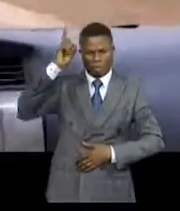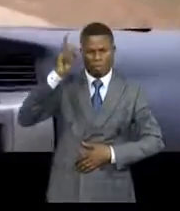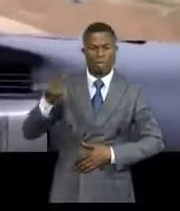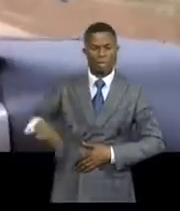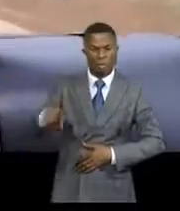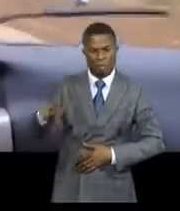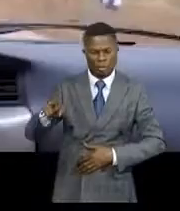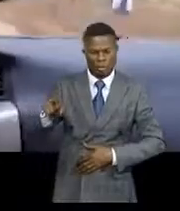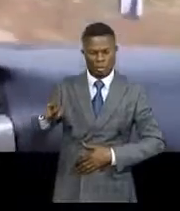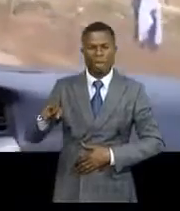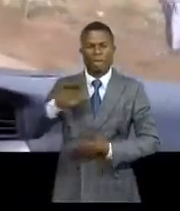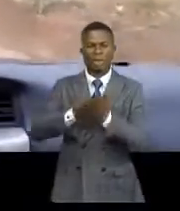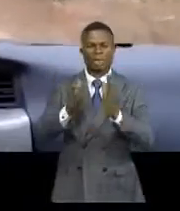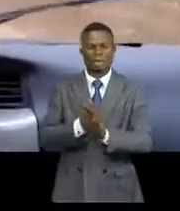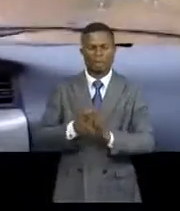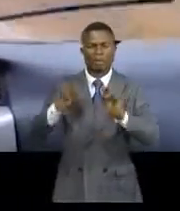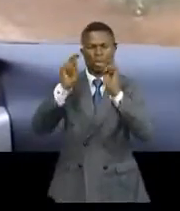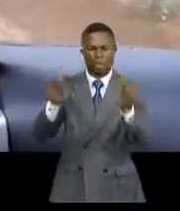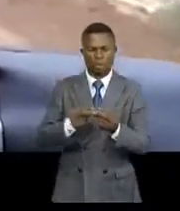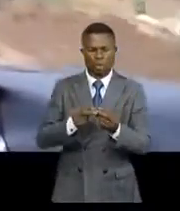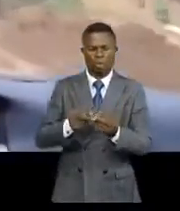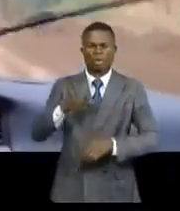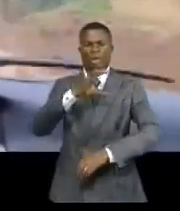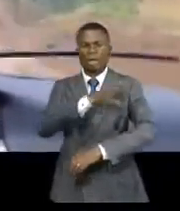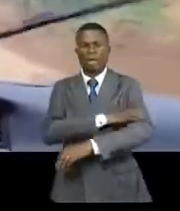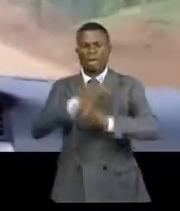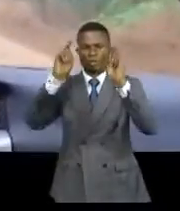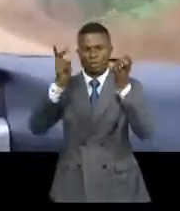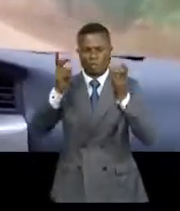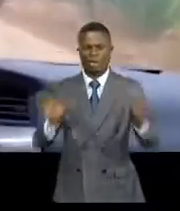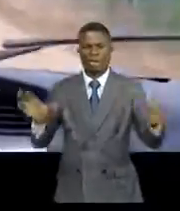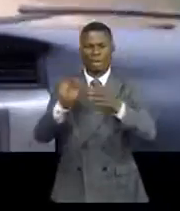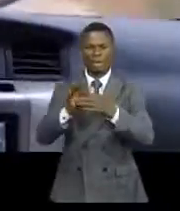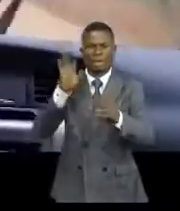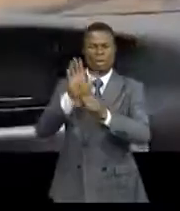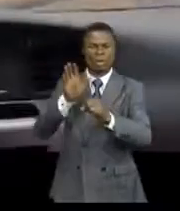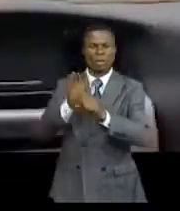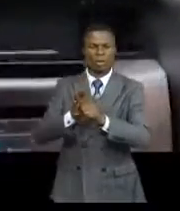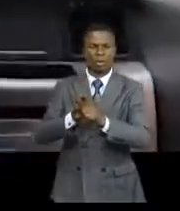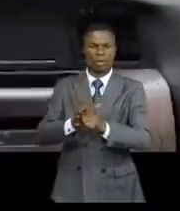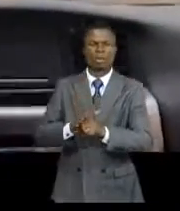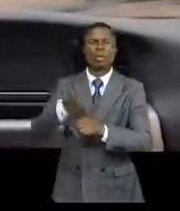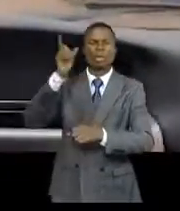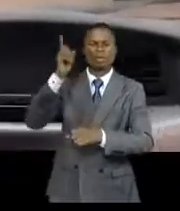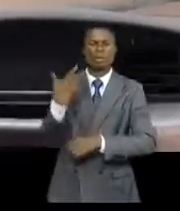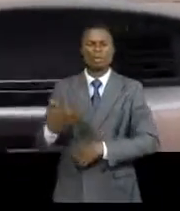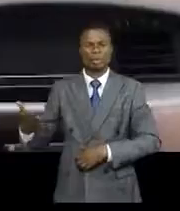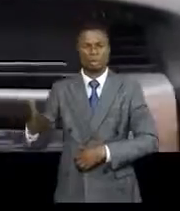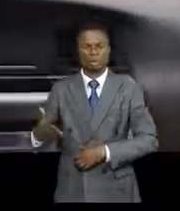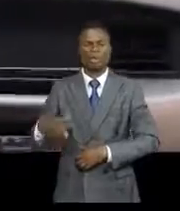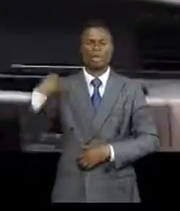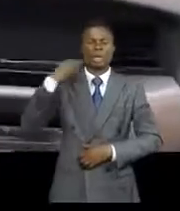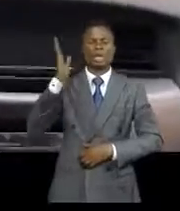province se place aujourd'hui parmi celles dont le chef-lieu est relié directement à la plupart de ses principaux greniers, et Théo